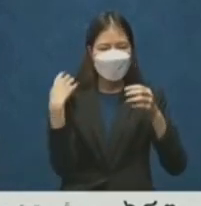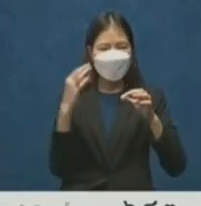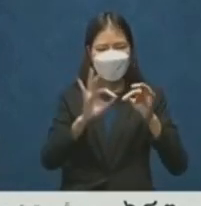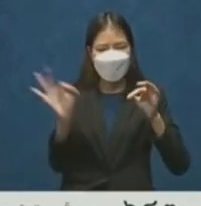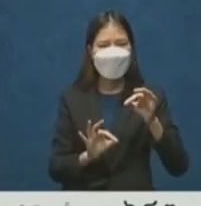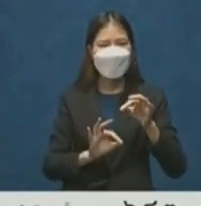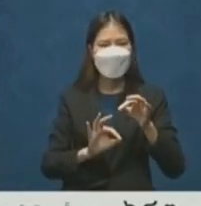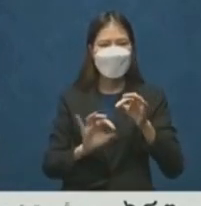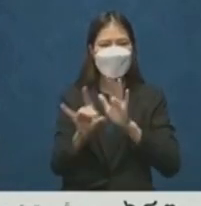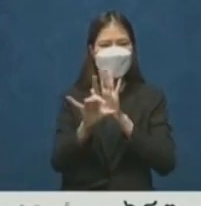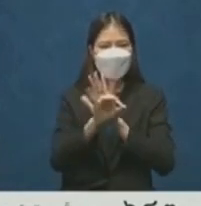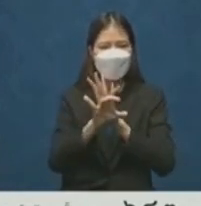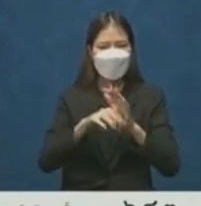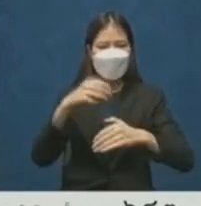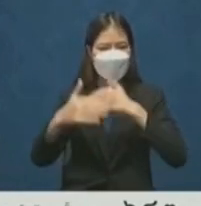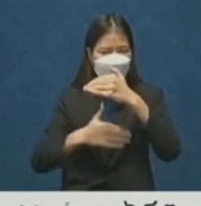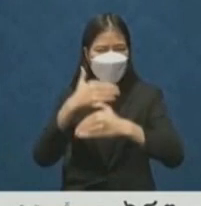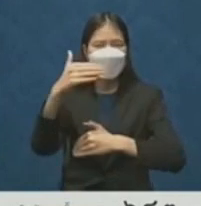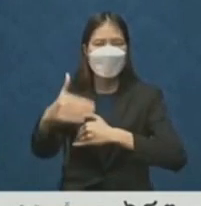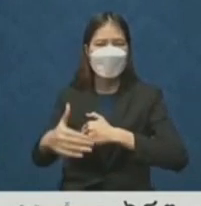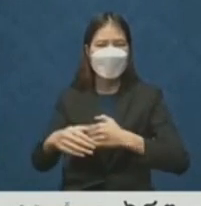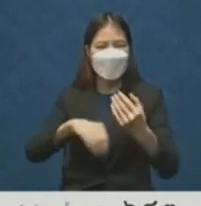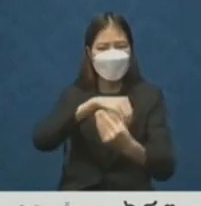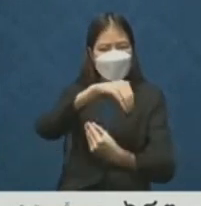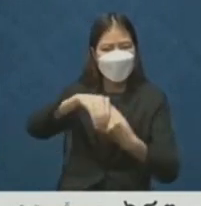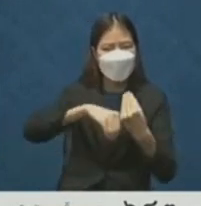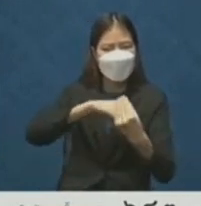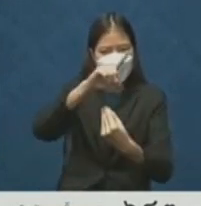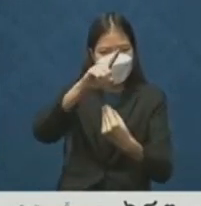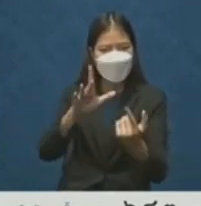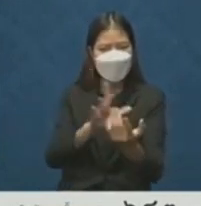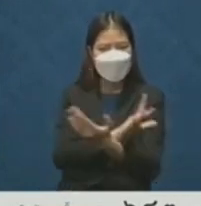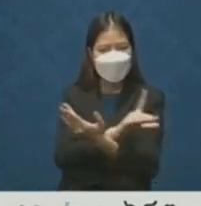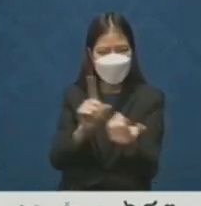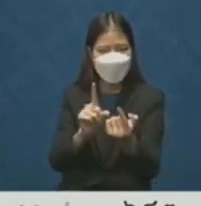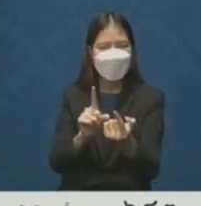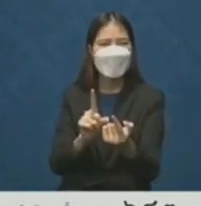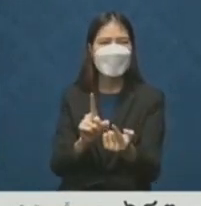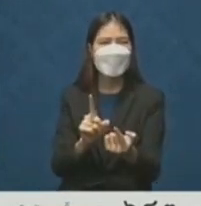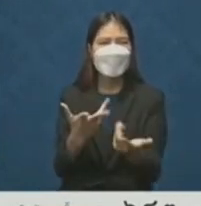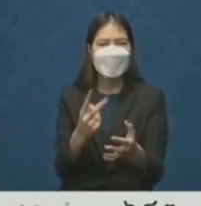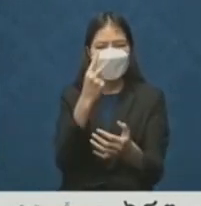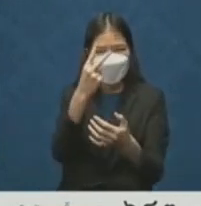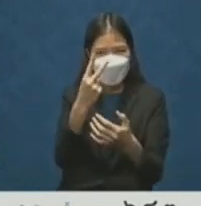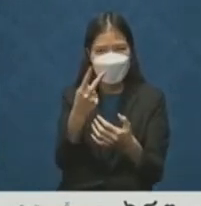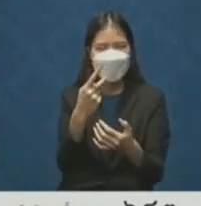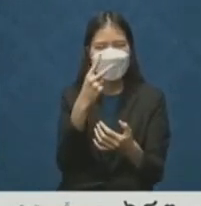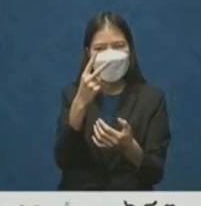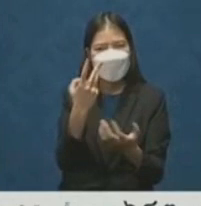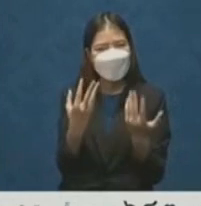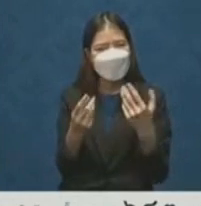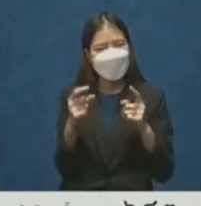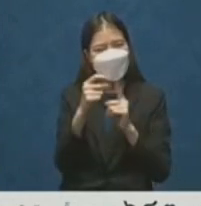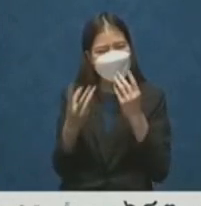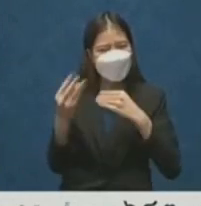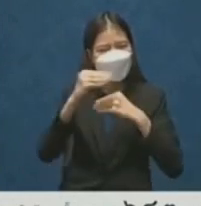ประโยคสุดท้ายของท่านเนี่ยและสามารถสร้างสรรค์เศรษฐกิจและสังคมที่พึงประสงค์เท่าเทียมและเป็นธรรมได้กับผมเห็นว่ามัน